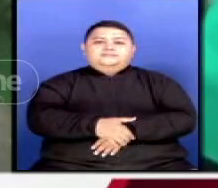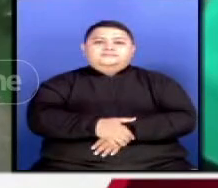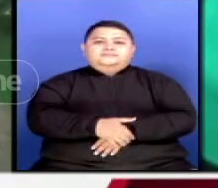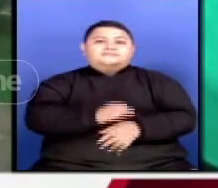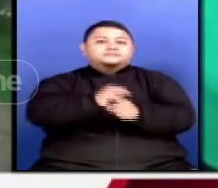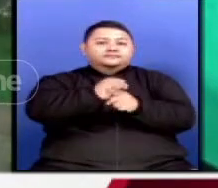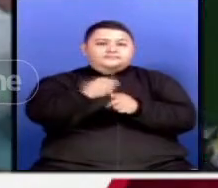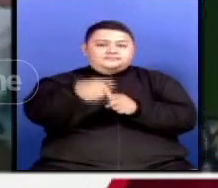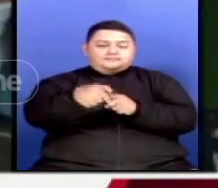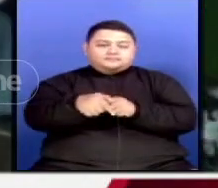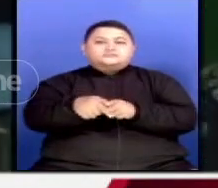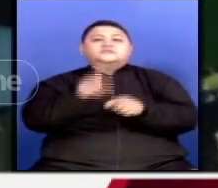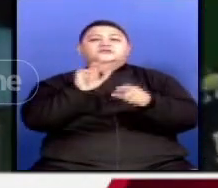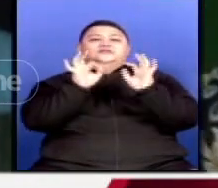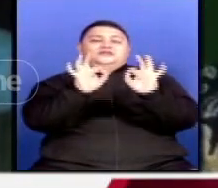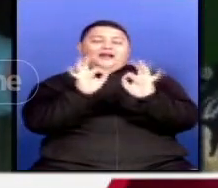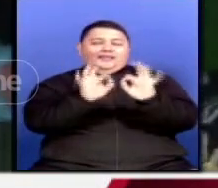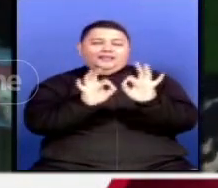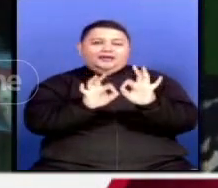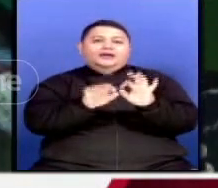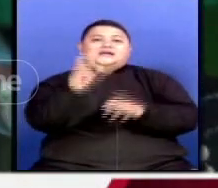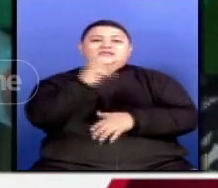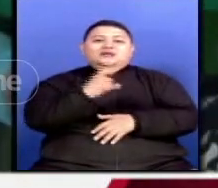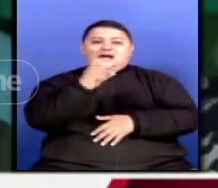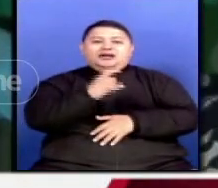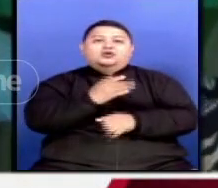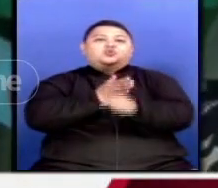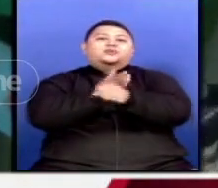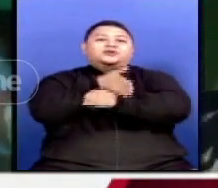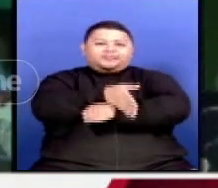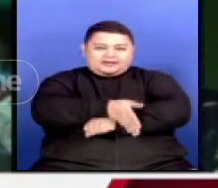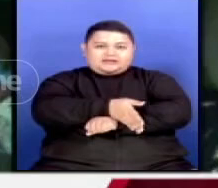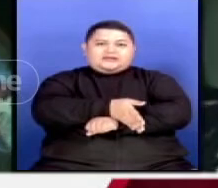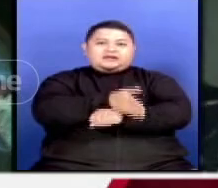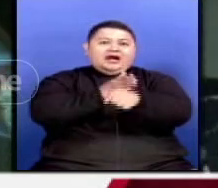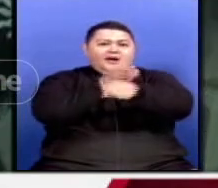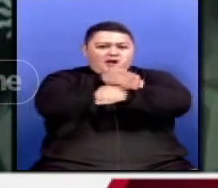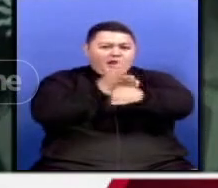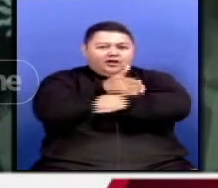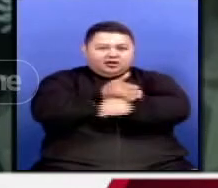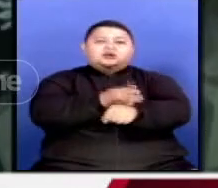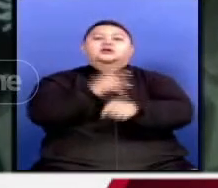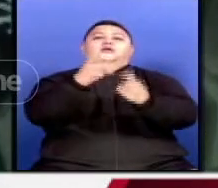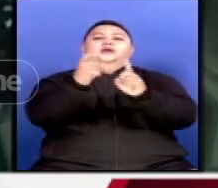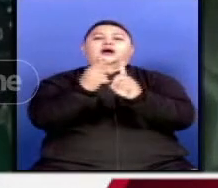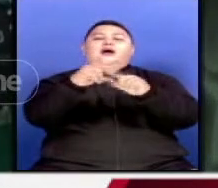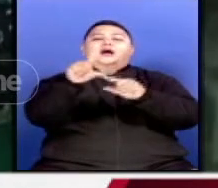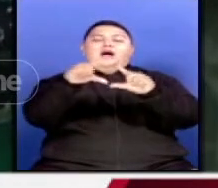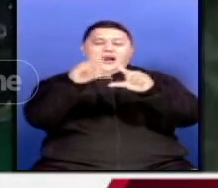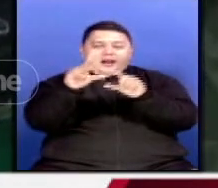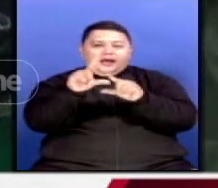Dalam pelatihan ini, peserta dilatih tentang tata cara menyembelih hewan yang halal sekaligus cara memotong daging yang baik.